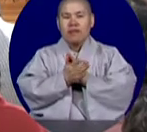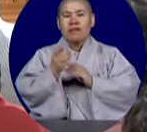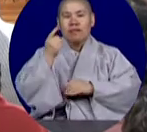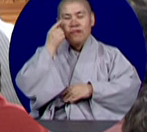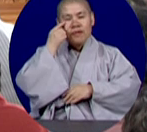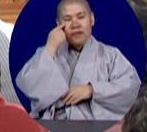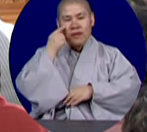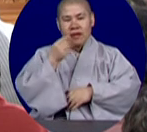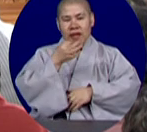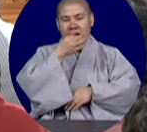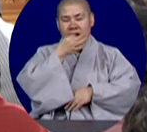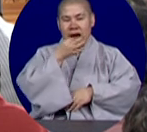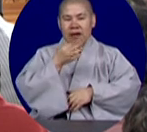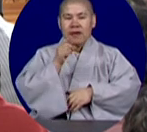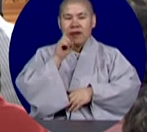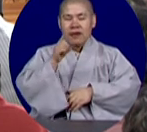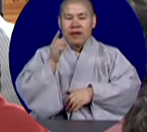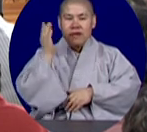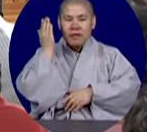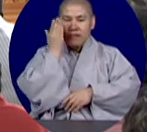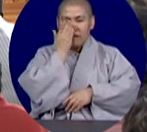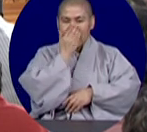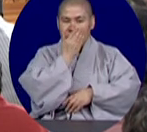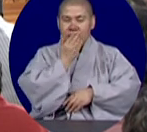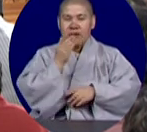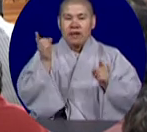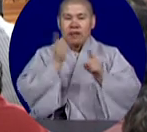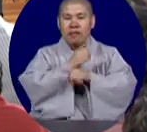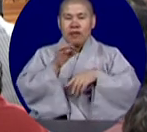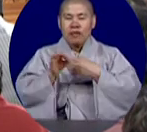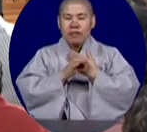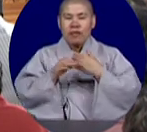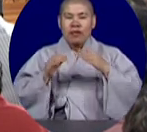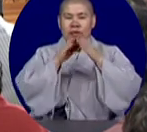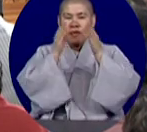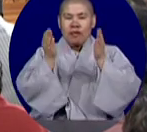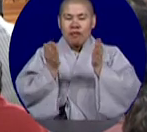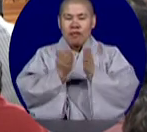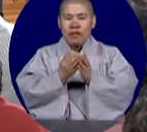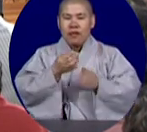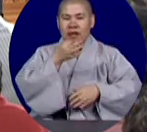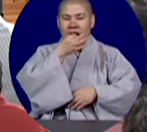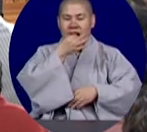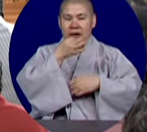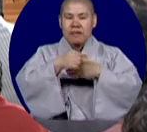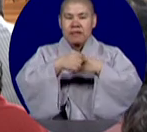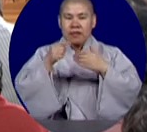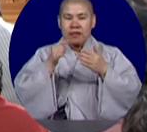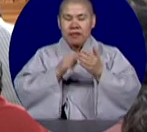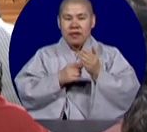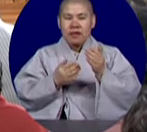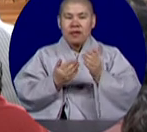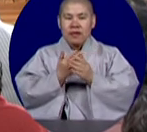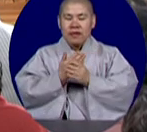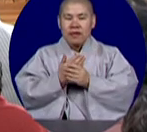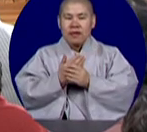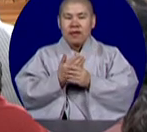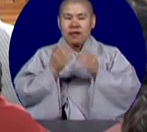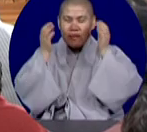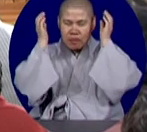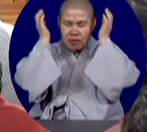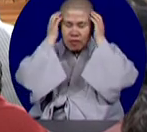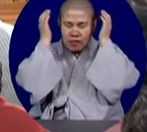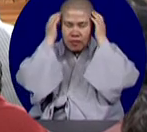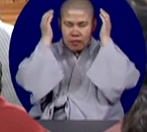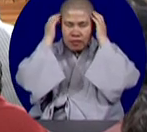그래서 탐욕 하나를 정화하면 모든 탐욕으로부터 일어나는 속박과 고통이 없어져